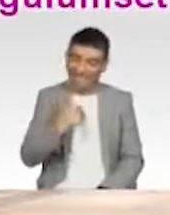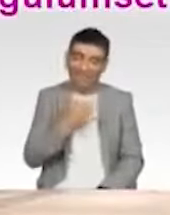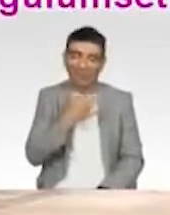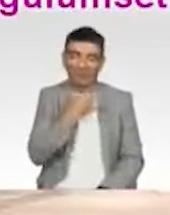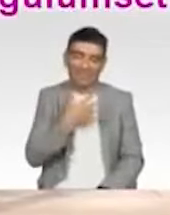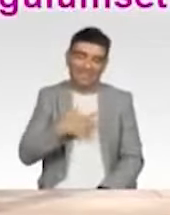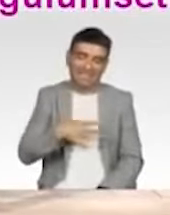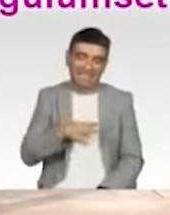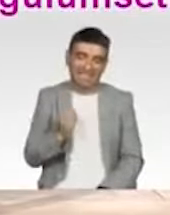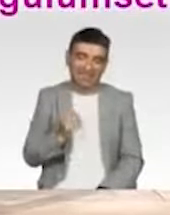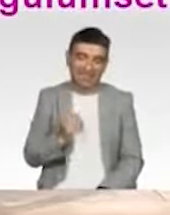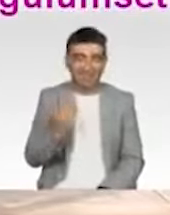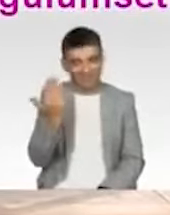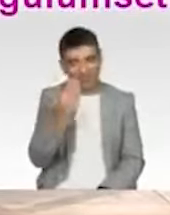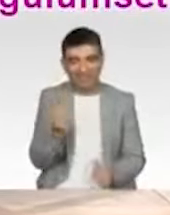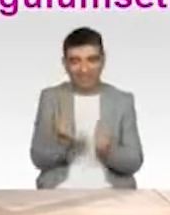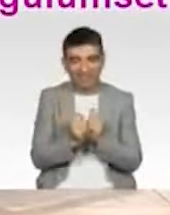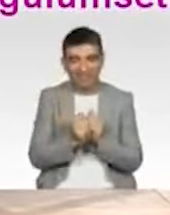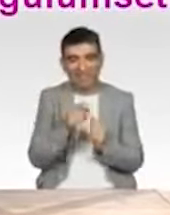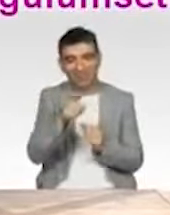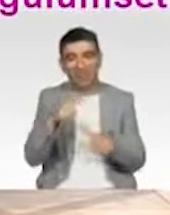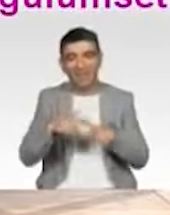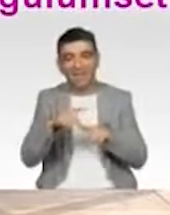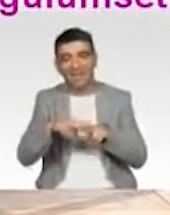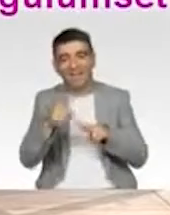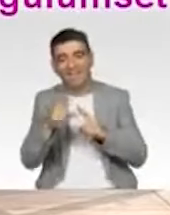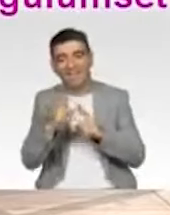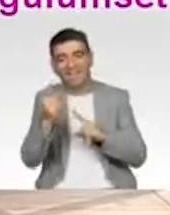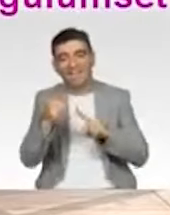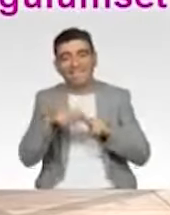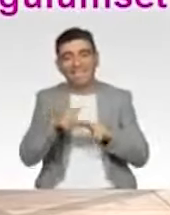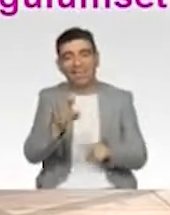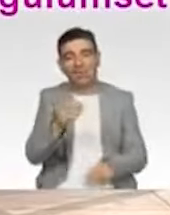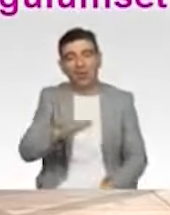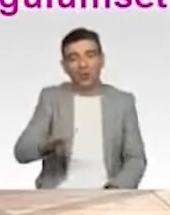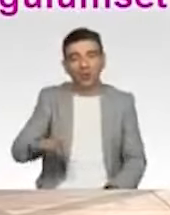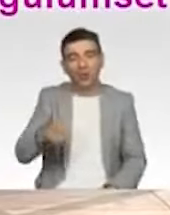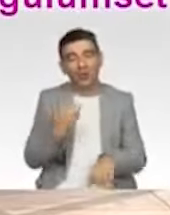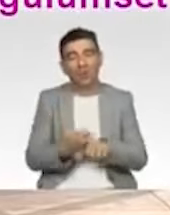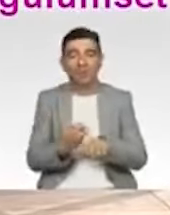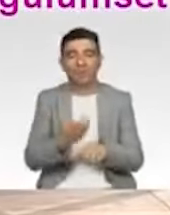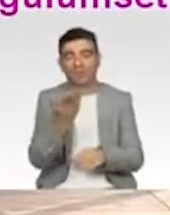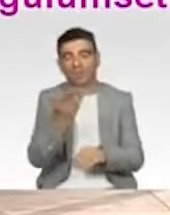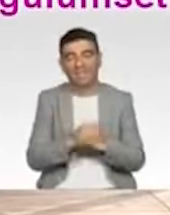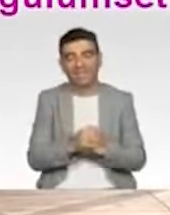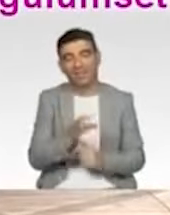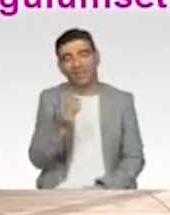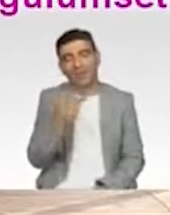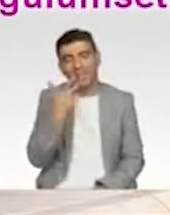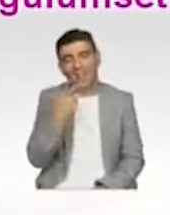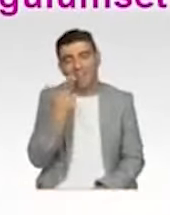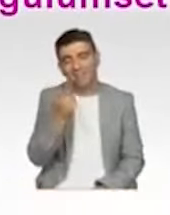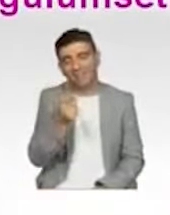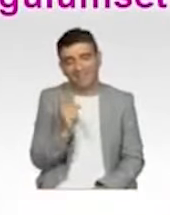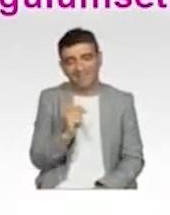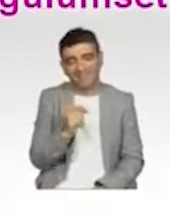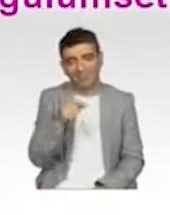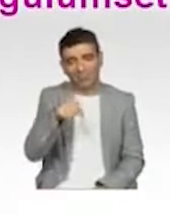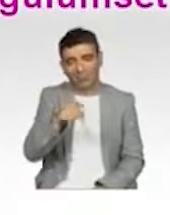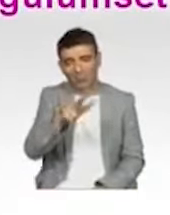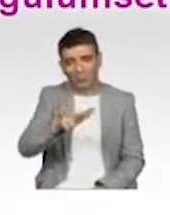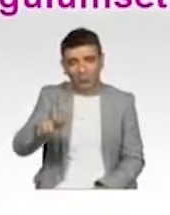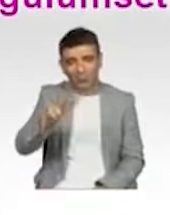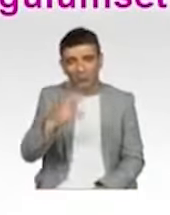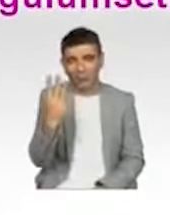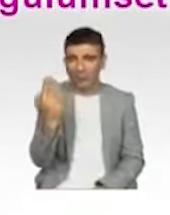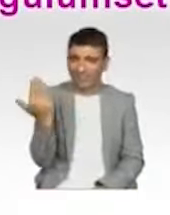çok iyi olur. Gidelim. Gideceğiz. Bu da Fadila'nın çocuklar. Ay yavrularım benim. Maşallah size. Ya çok tatlısınız. Allah bağışlasın. Hepsi bu ilk üçü